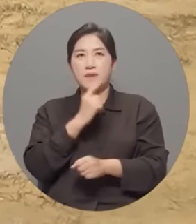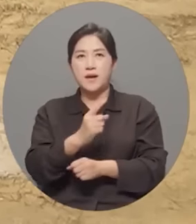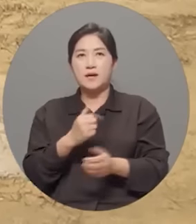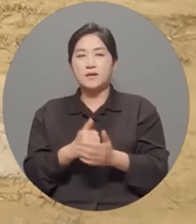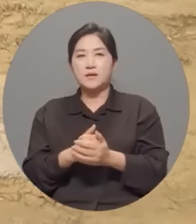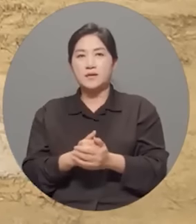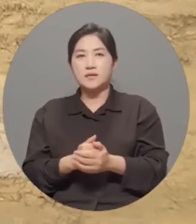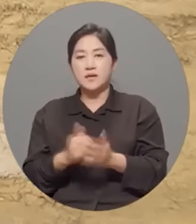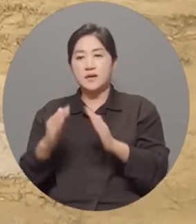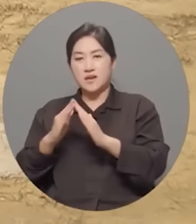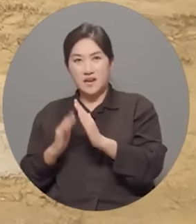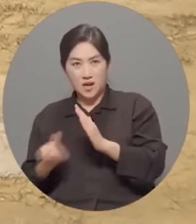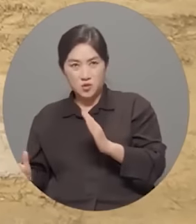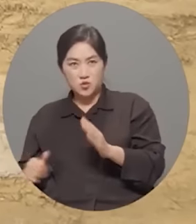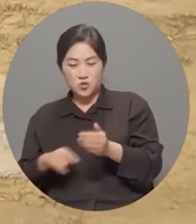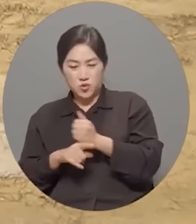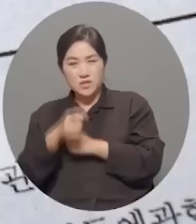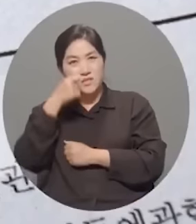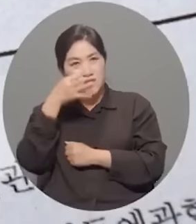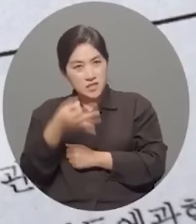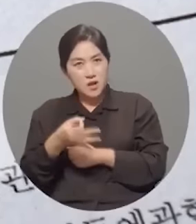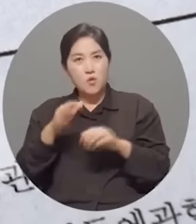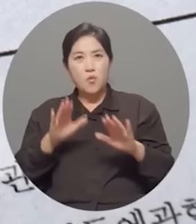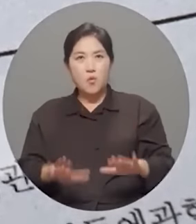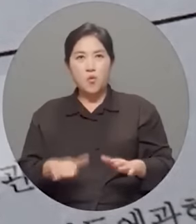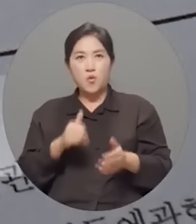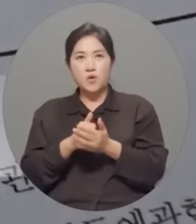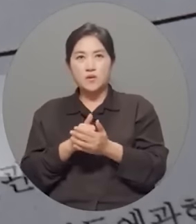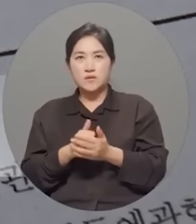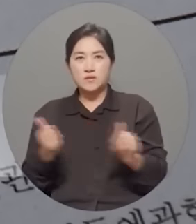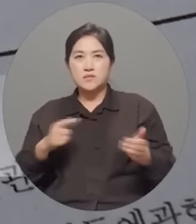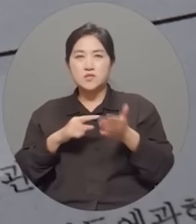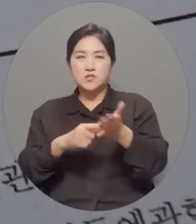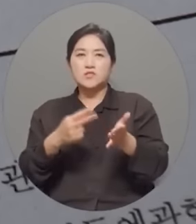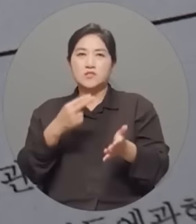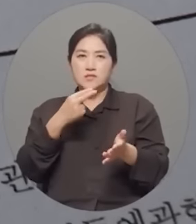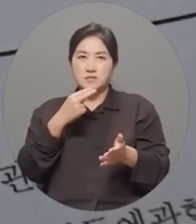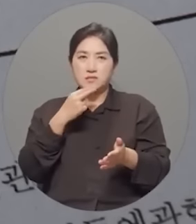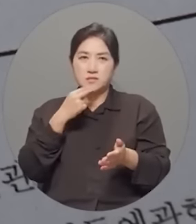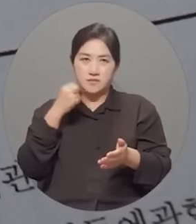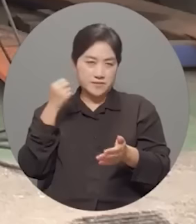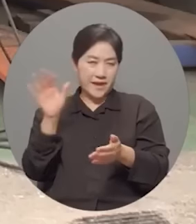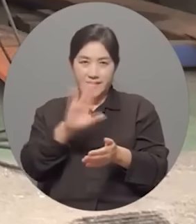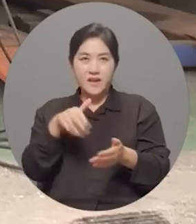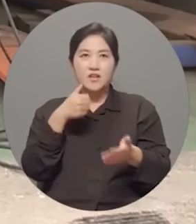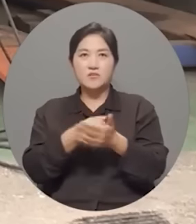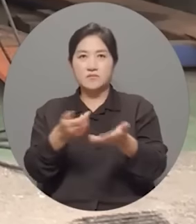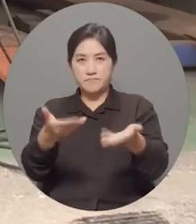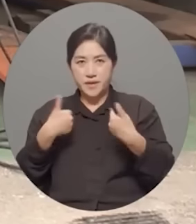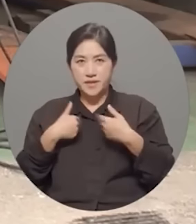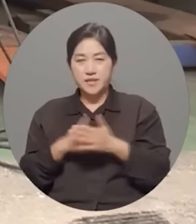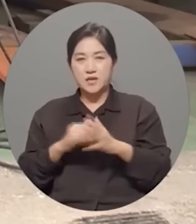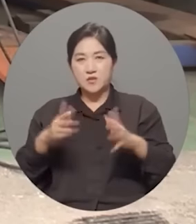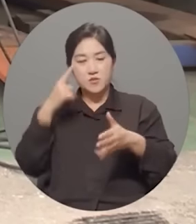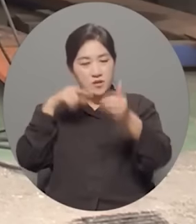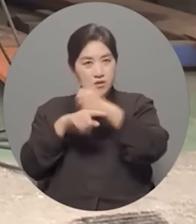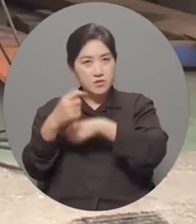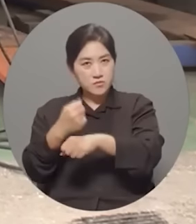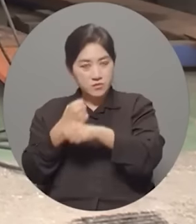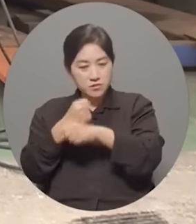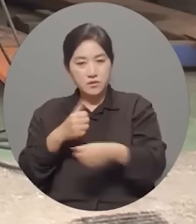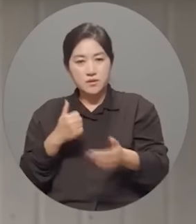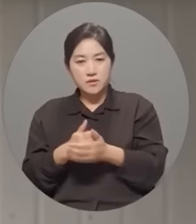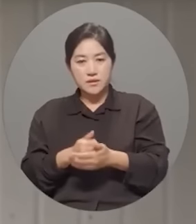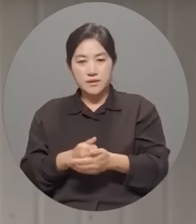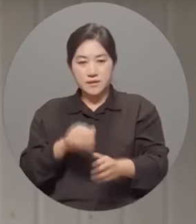그리고 유가족은 조사 10개월 만인 오늘 불송치 결정문을 전달받았습니다. 앞서 국과수는 차량 제동